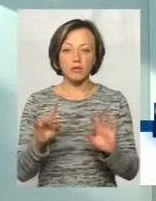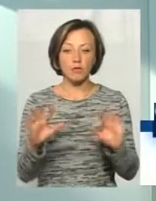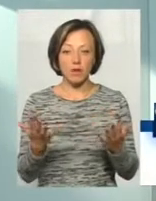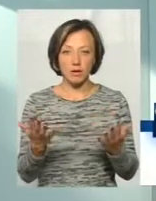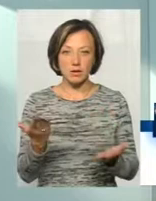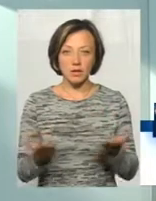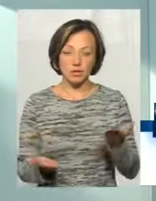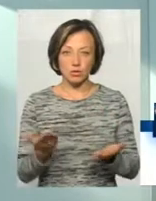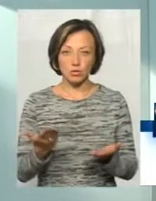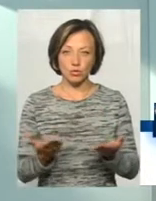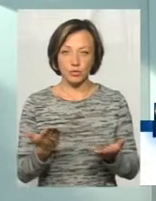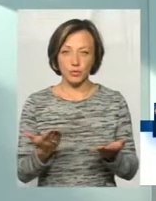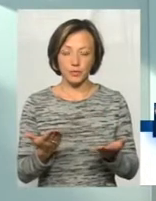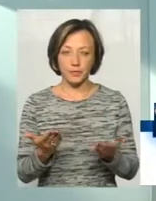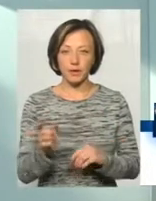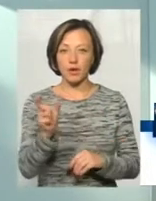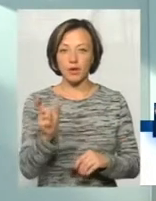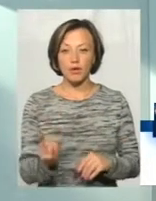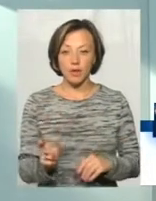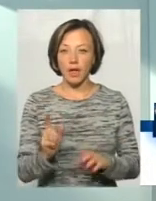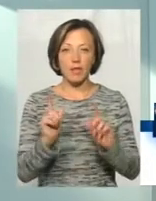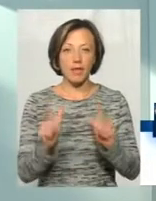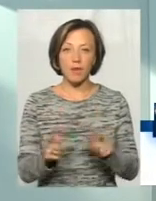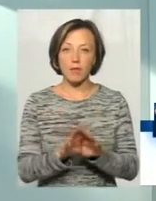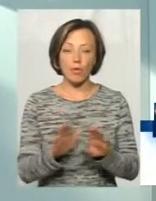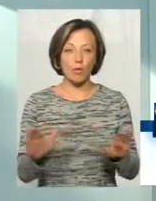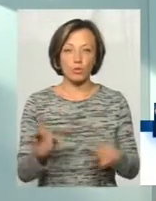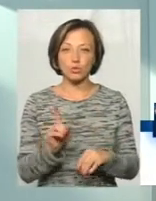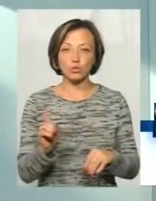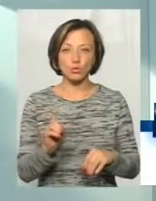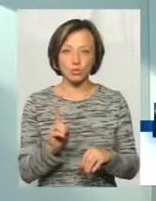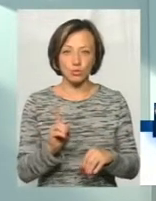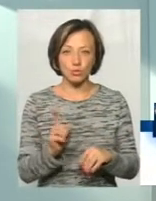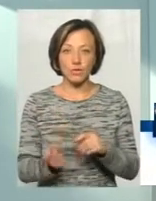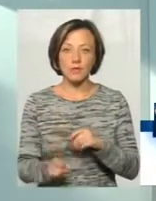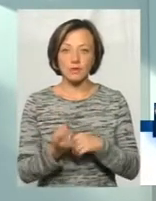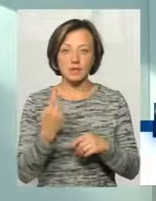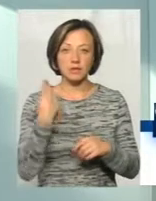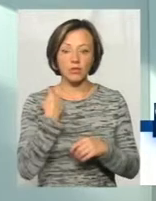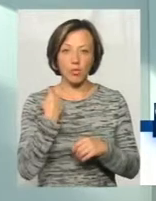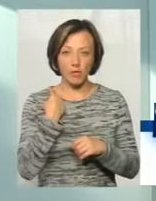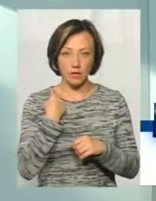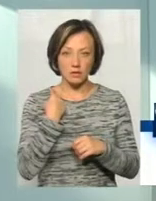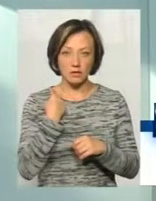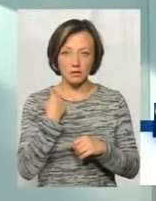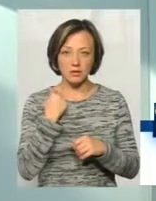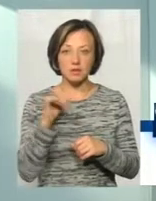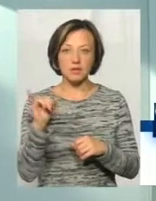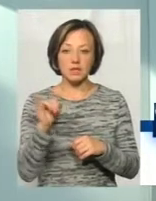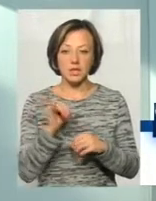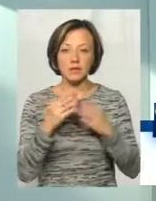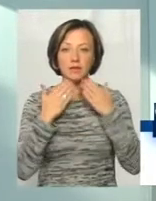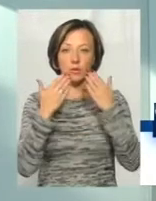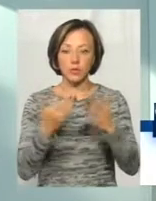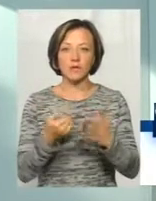якщо громадянин не погоджується із тим, що виникла заборгованість, і відповідно звернувся